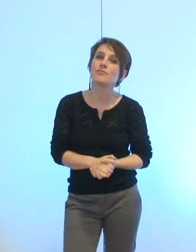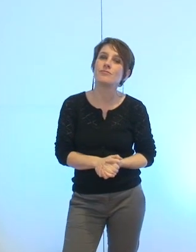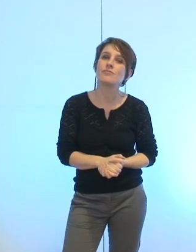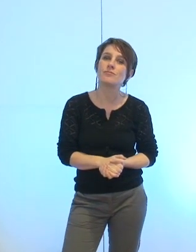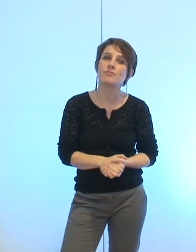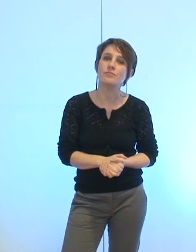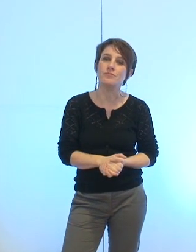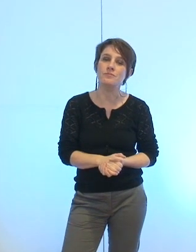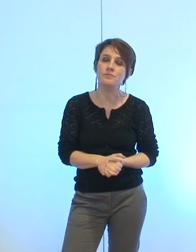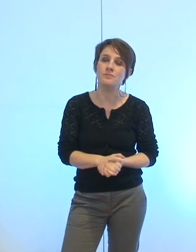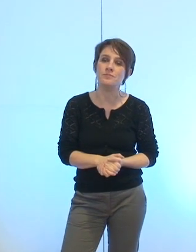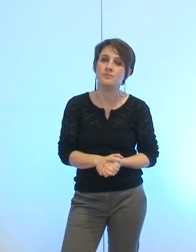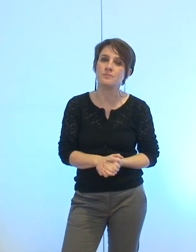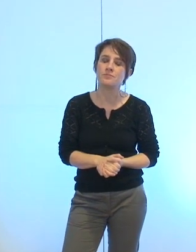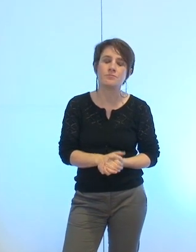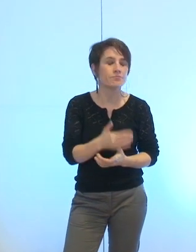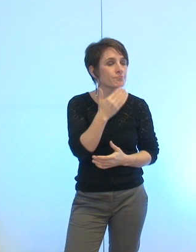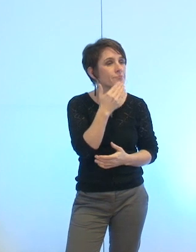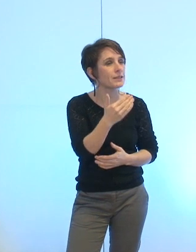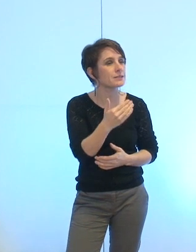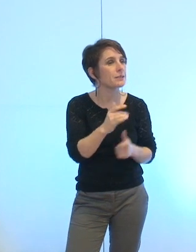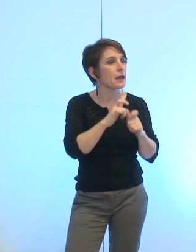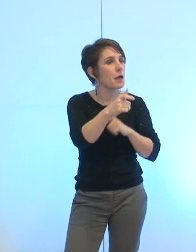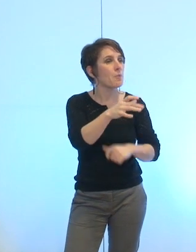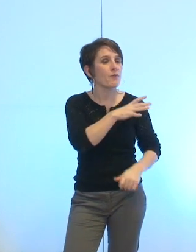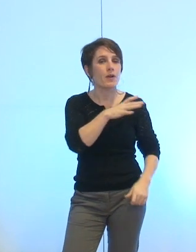publiquement merci Madame compara